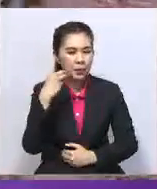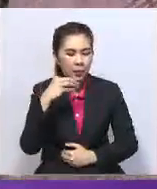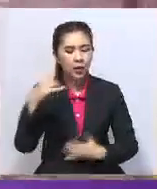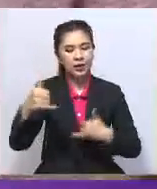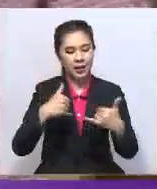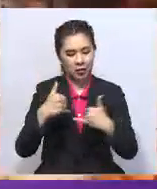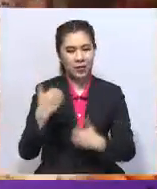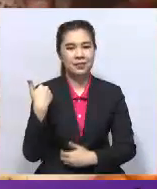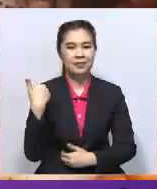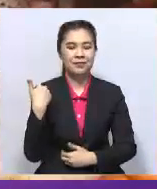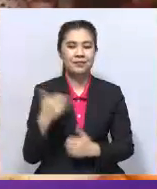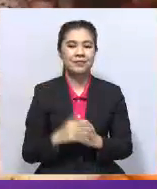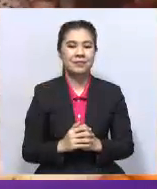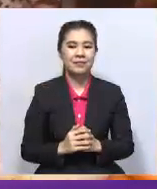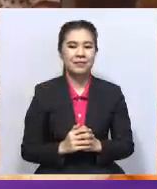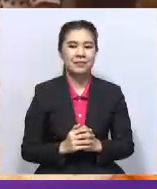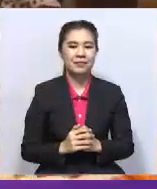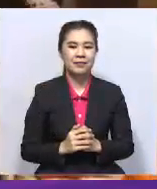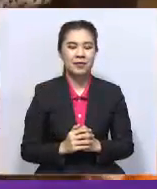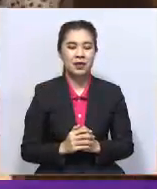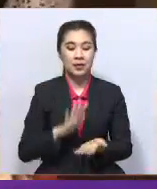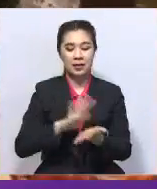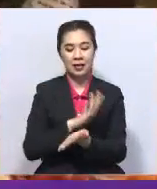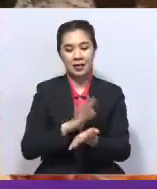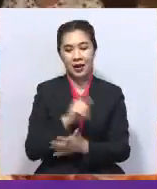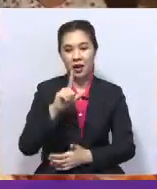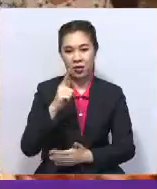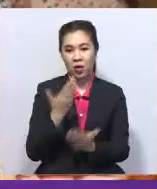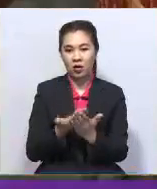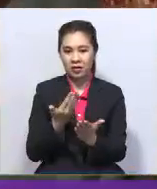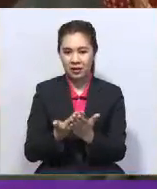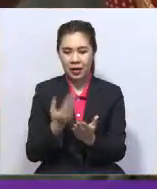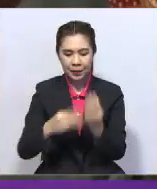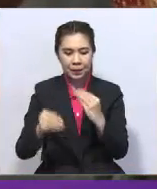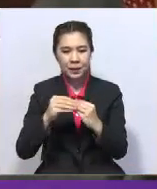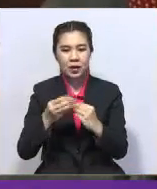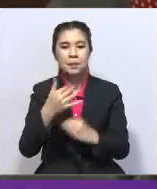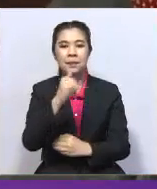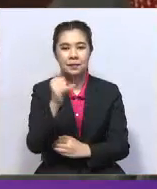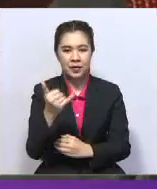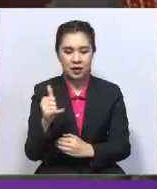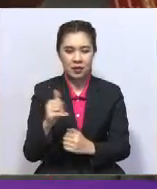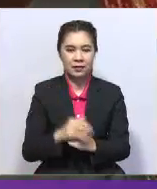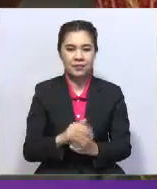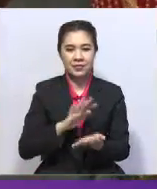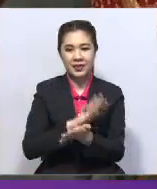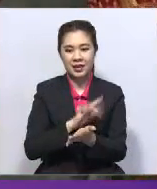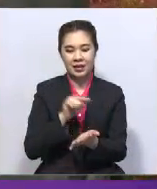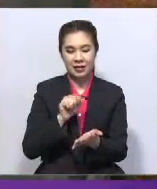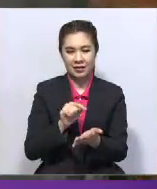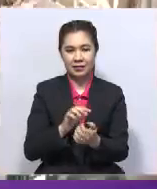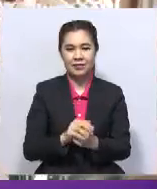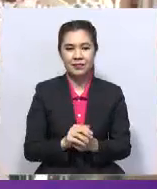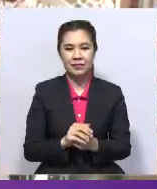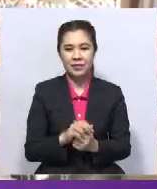อร่อย สำหรับกระดาษเงินกระดาษทองราคาจะปรับขึ้นบางอย่างเท่านั้นนะคะโดยกระดาษเงินกระดาษทองอยู่ที่ราค